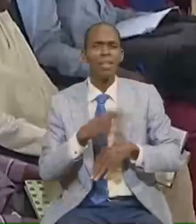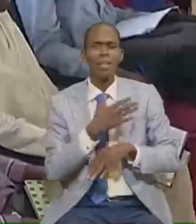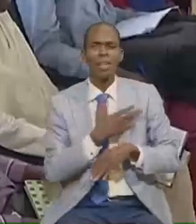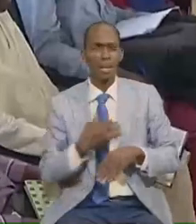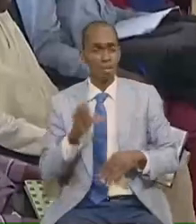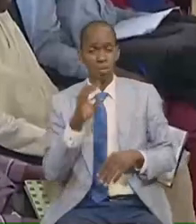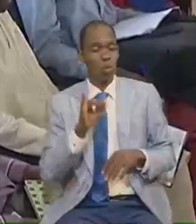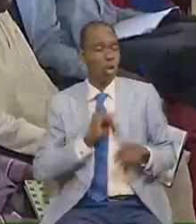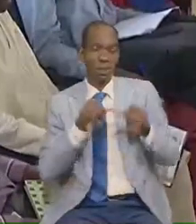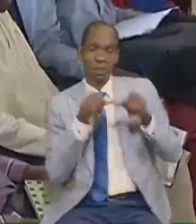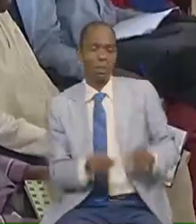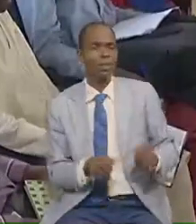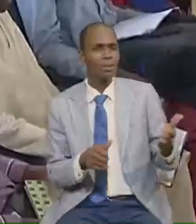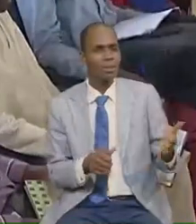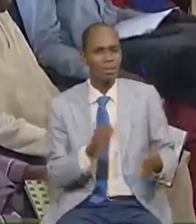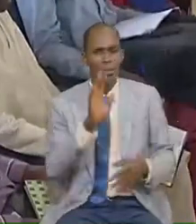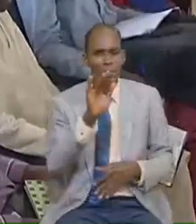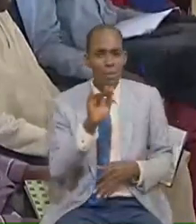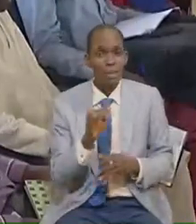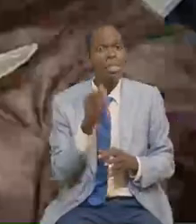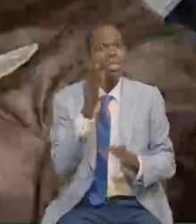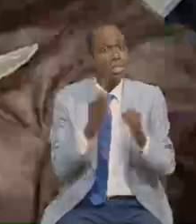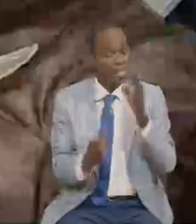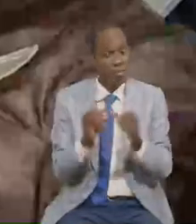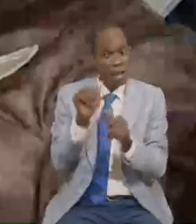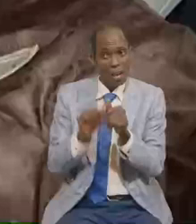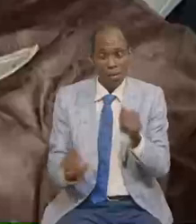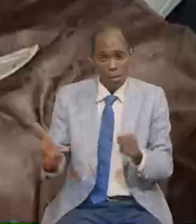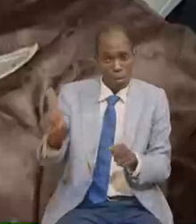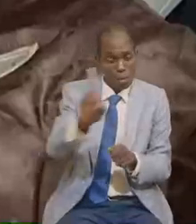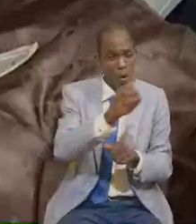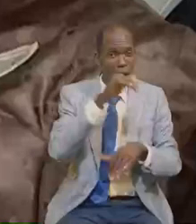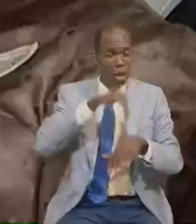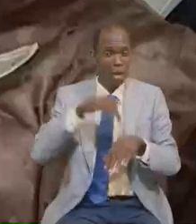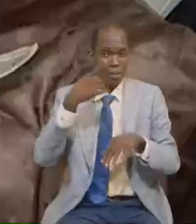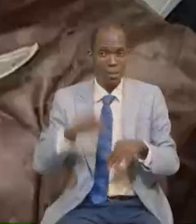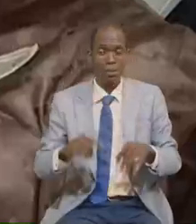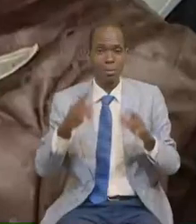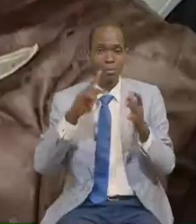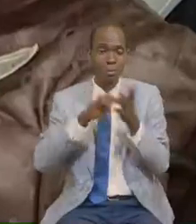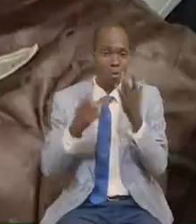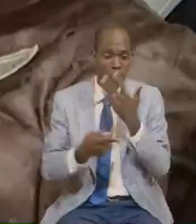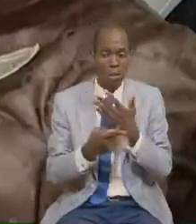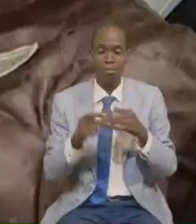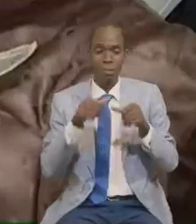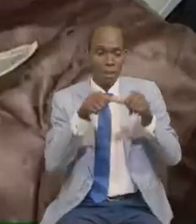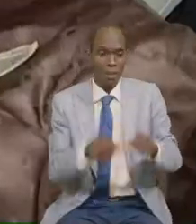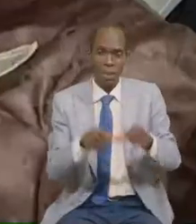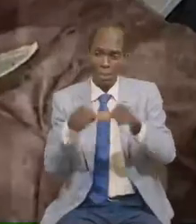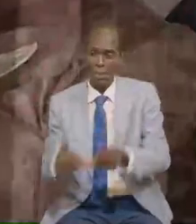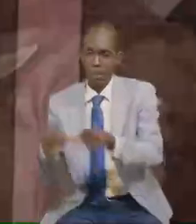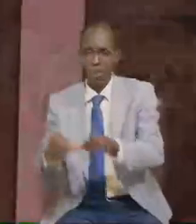alors je reste là-bas alors mon ami si tout le monde a la retraite rester ici et rester là-bas et rincer là-bas